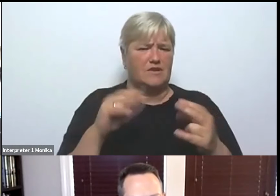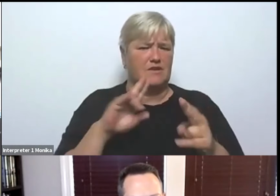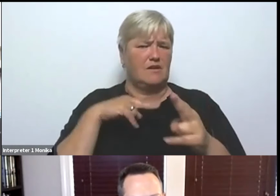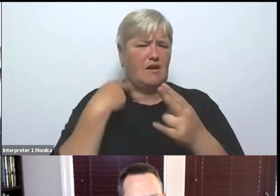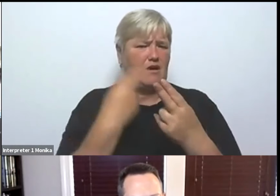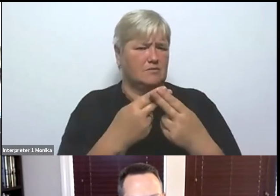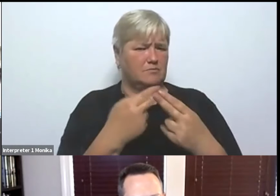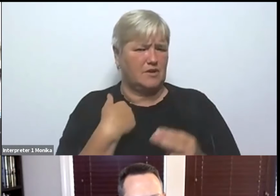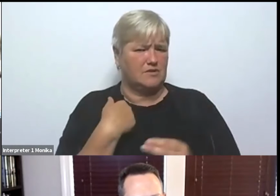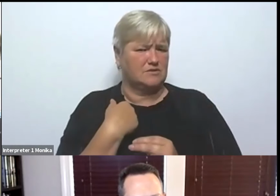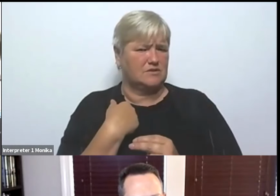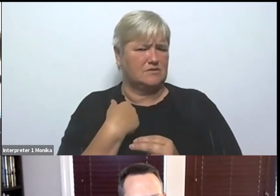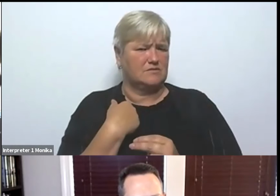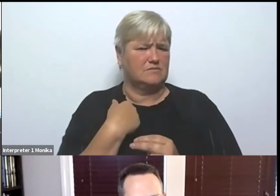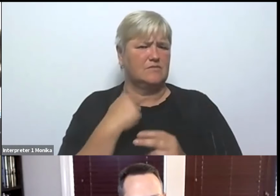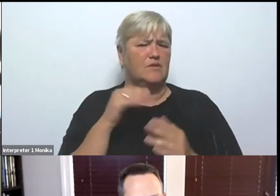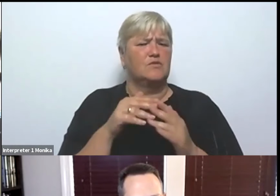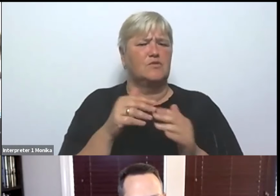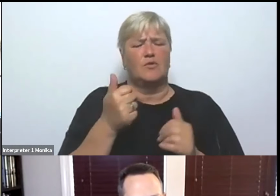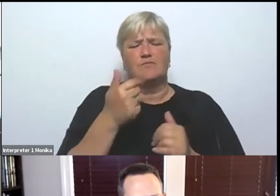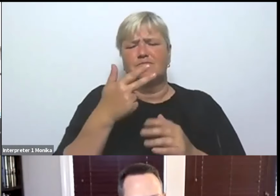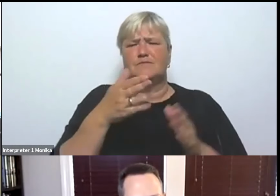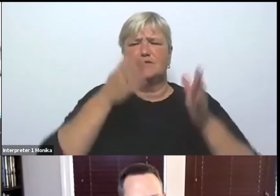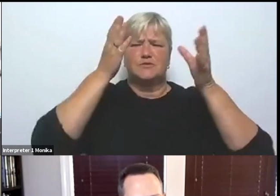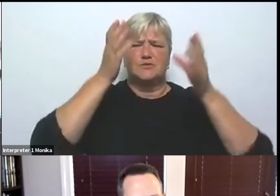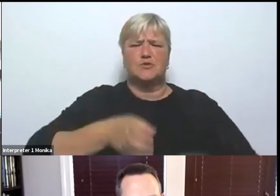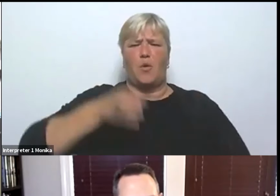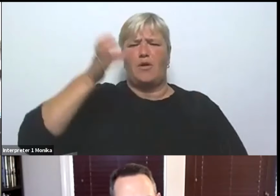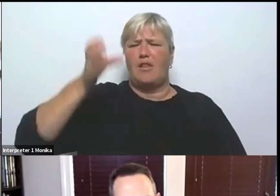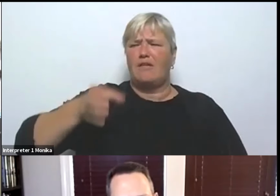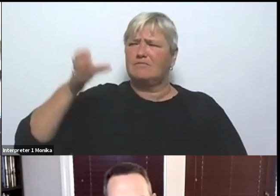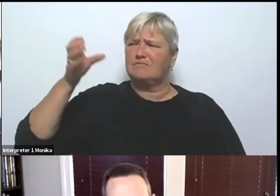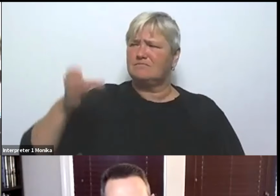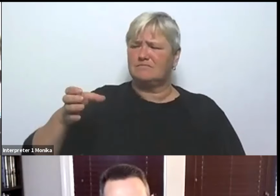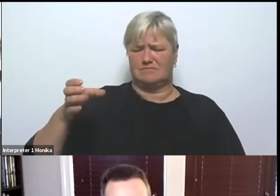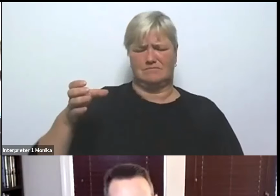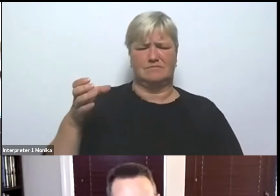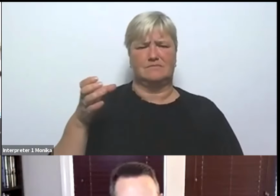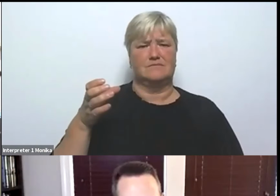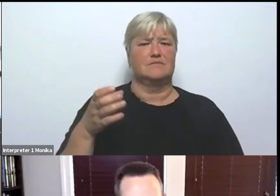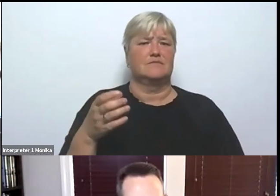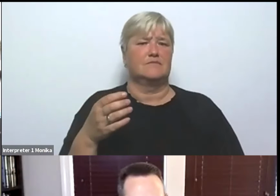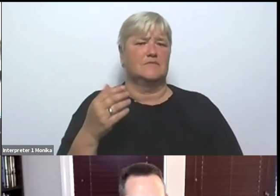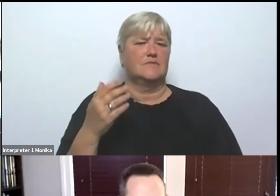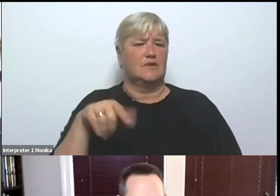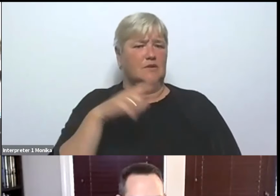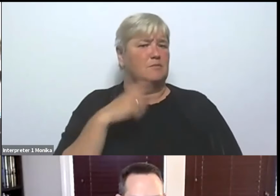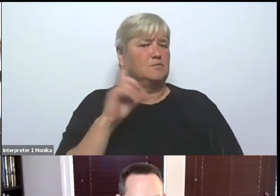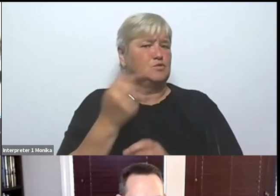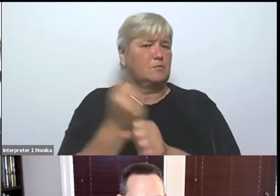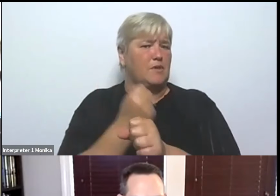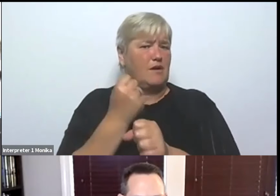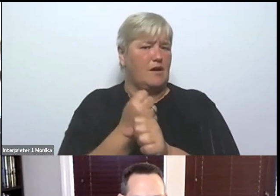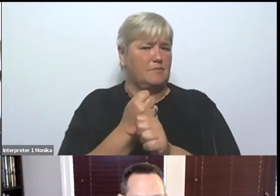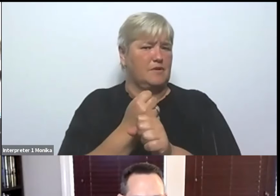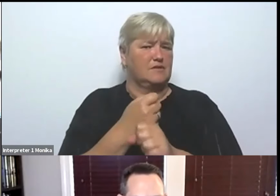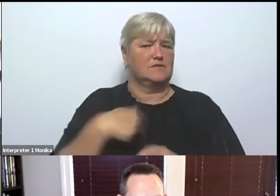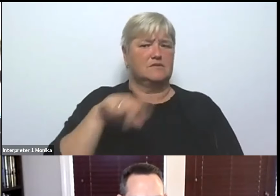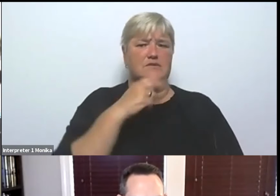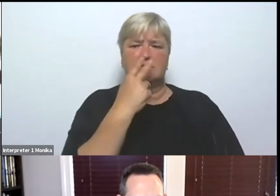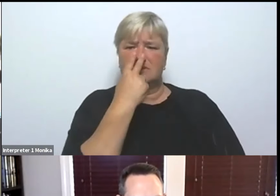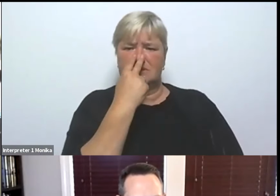Und haben da mehrere Säulen quasi herausgefunden, die wir bearbeiten können oder die wir sehen,